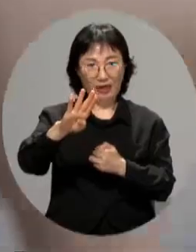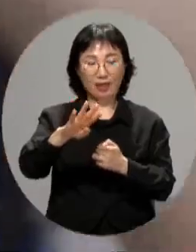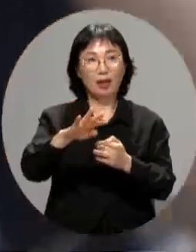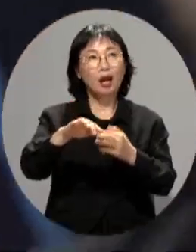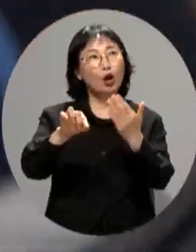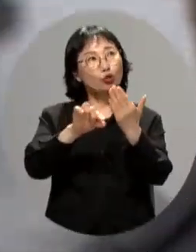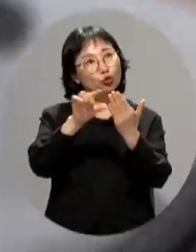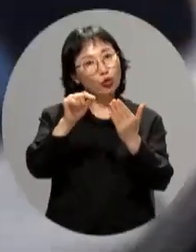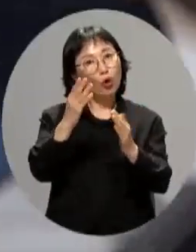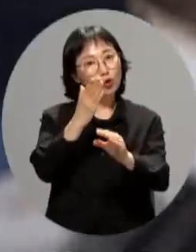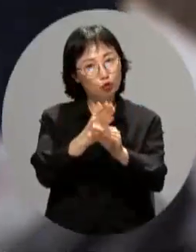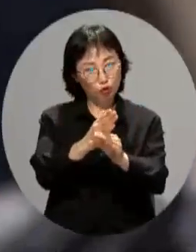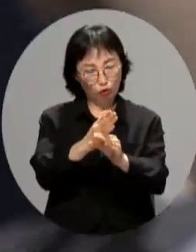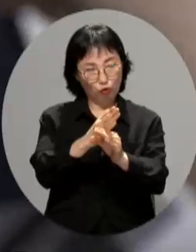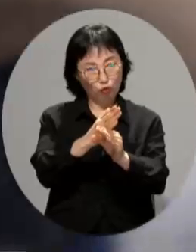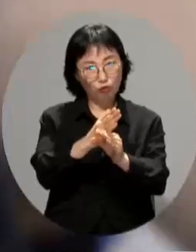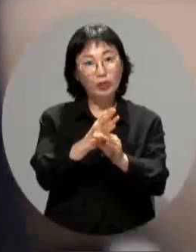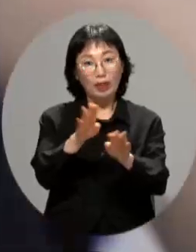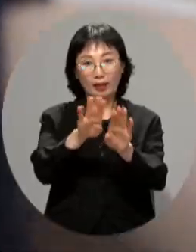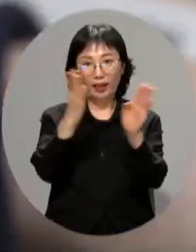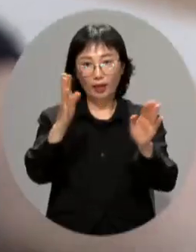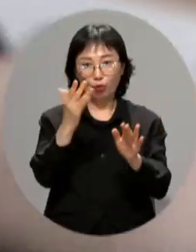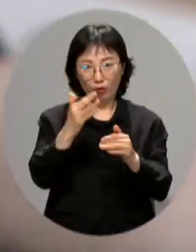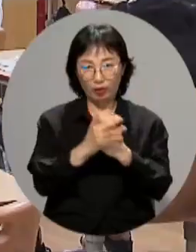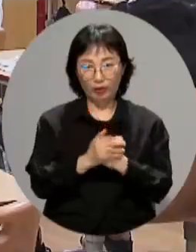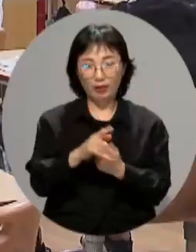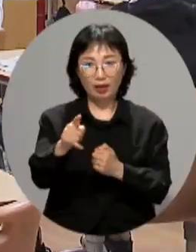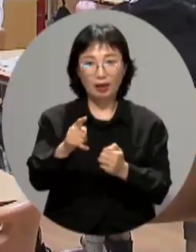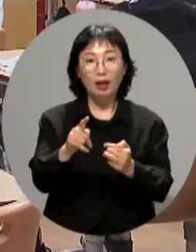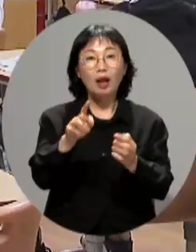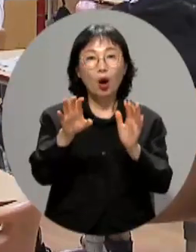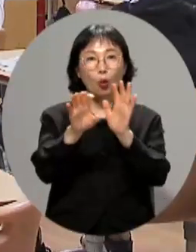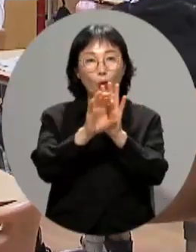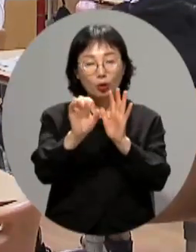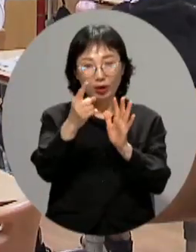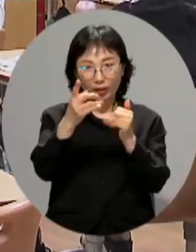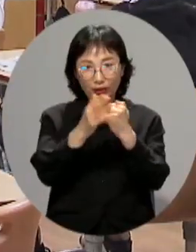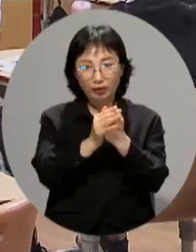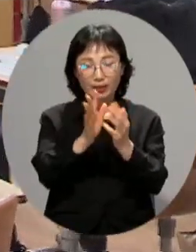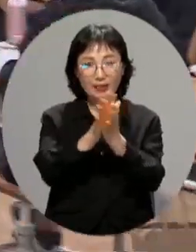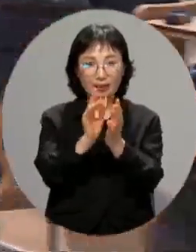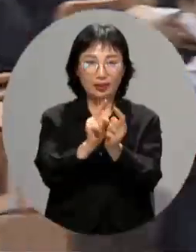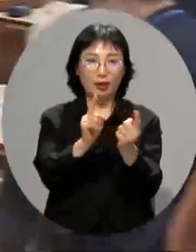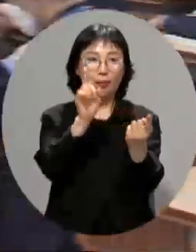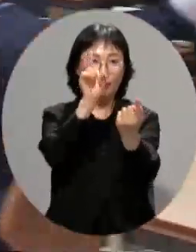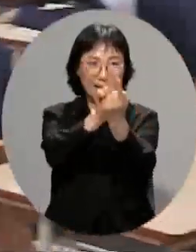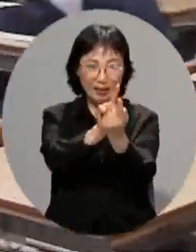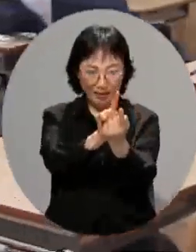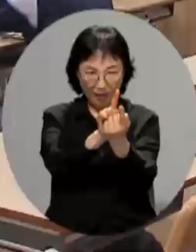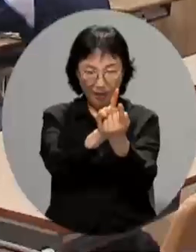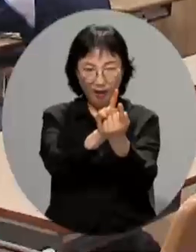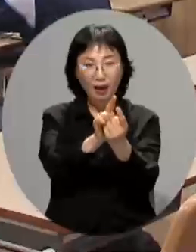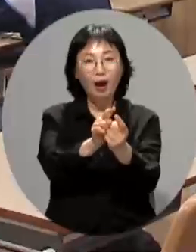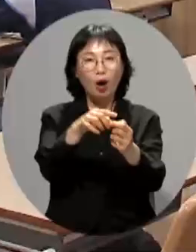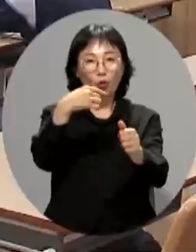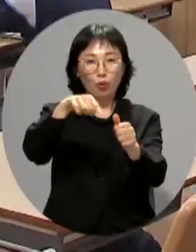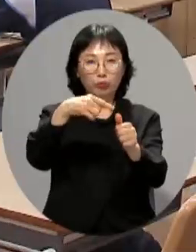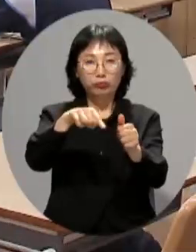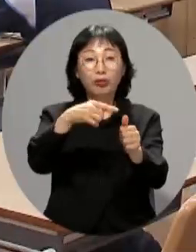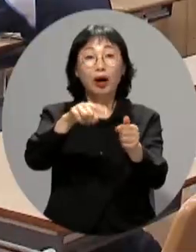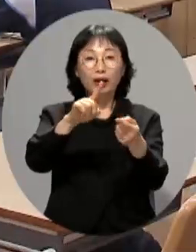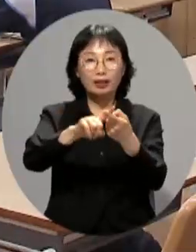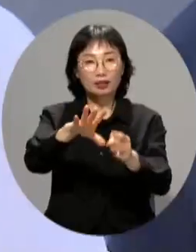개학합니다. 코로나 이후 비대면 출석 없이 온전히 대면 수업으로만 학사 일정이 진행된 건 이번